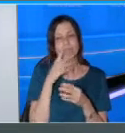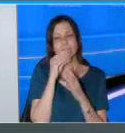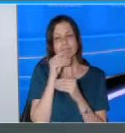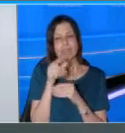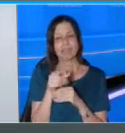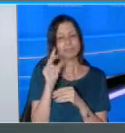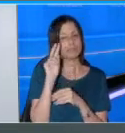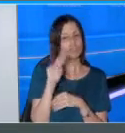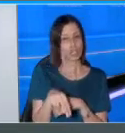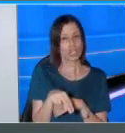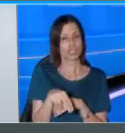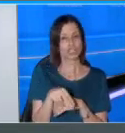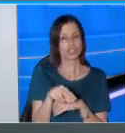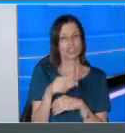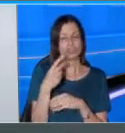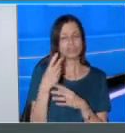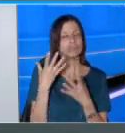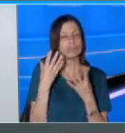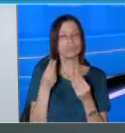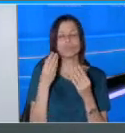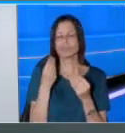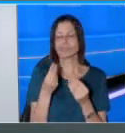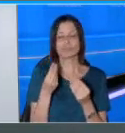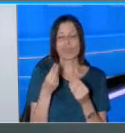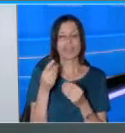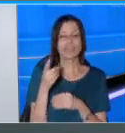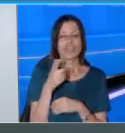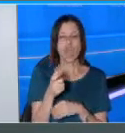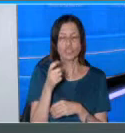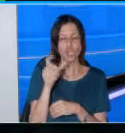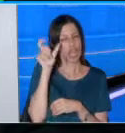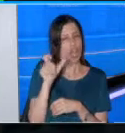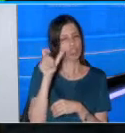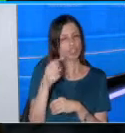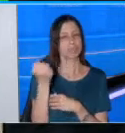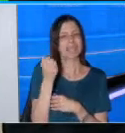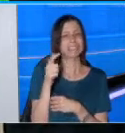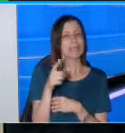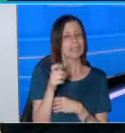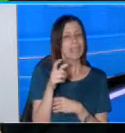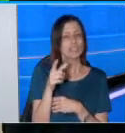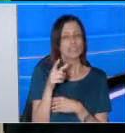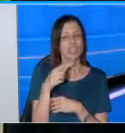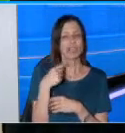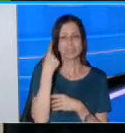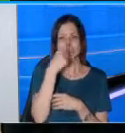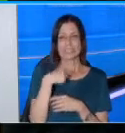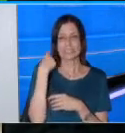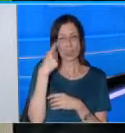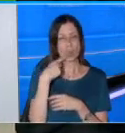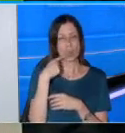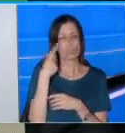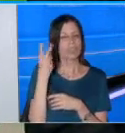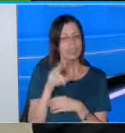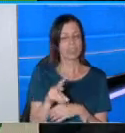שיש אינפלציה של נשק, אני אקרא לזה כך, אנשים מחזיקים נשק, וזהות הקורבן משחקת כאן תפקיד.